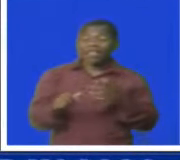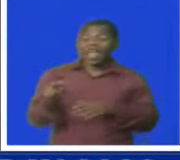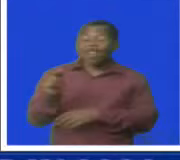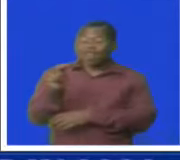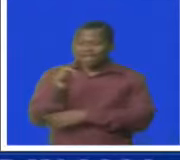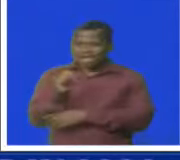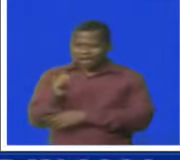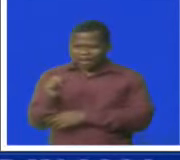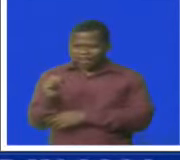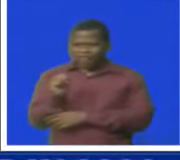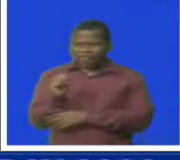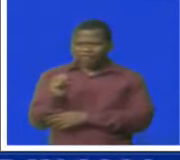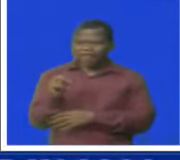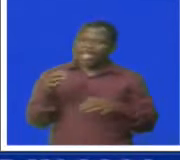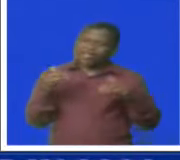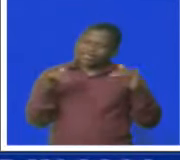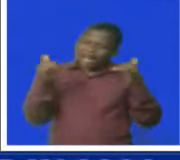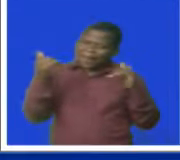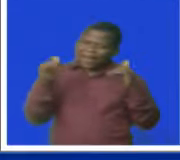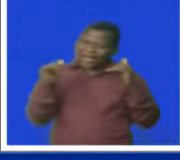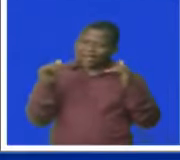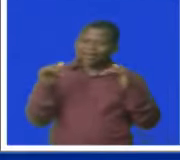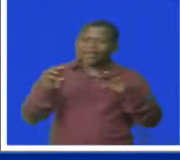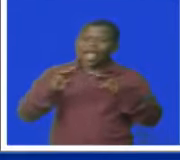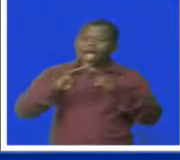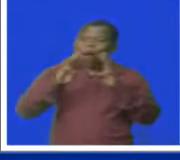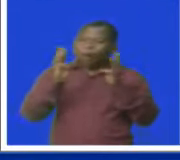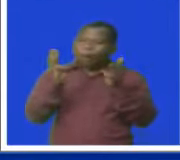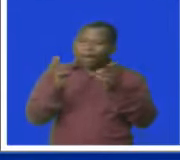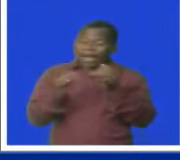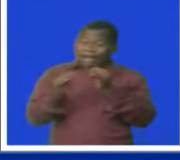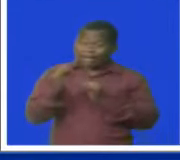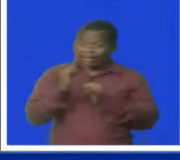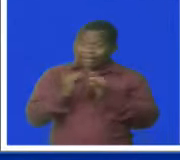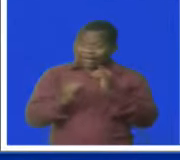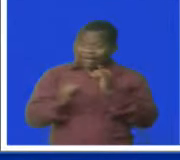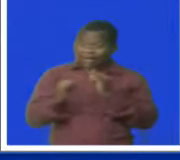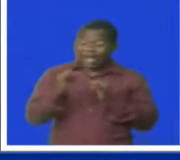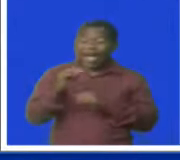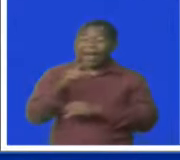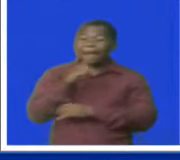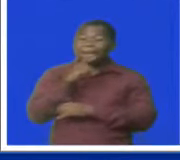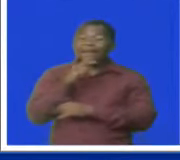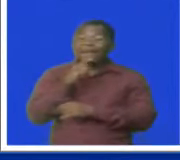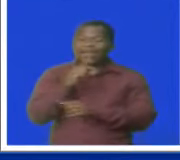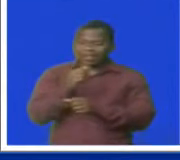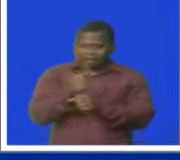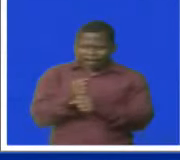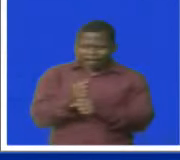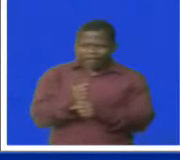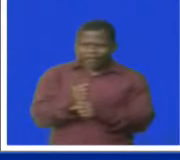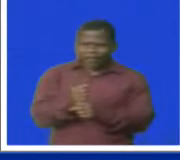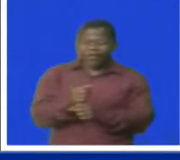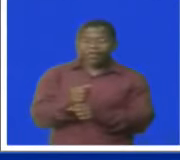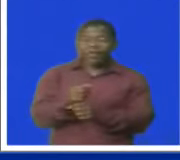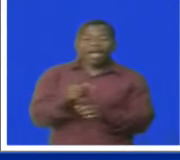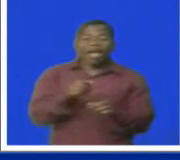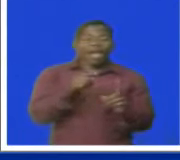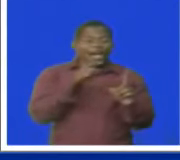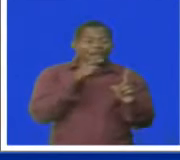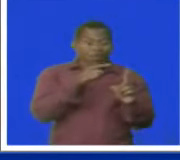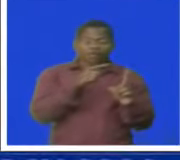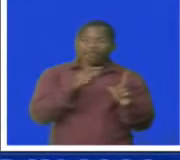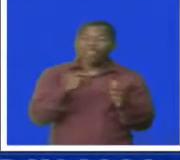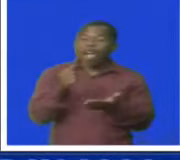njengoba limenyetelwe noma ke liphakamiswe liphini landvunankulu Themba Masuku emahhovisini alo namuhla. Masuku uthi